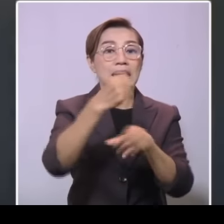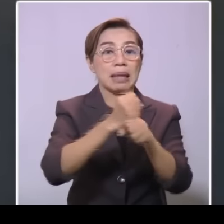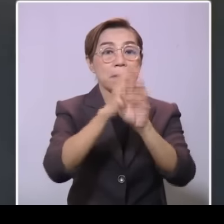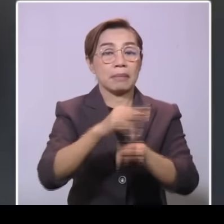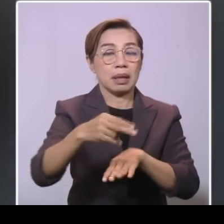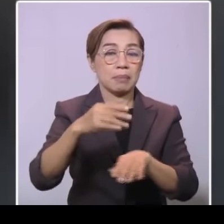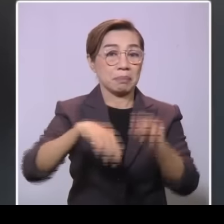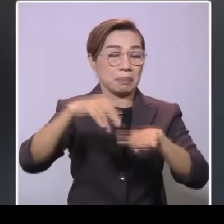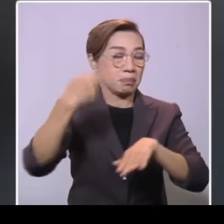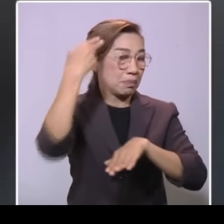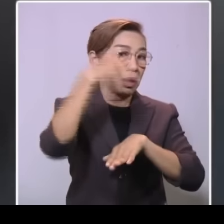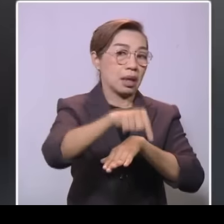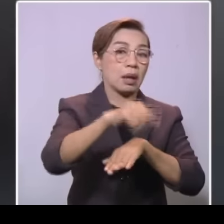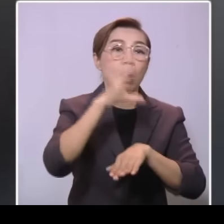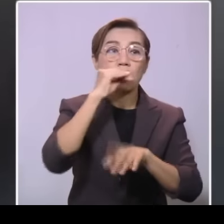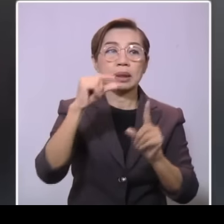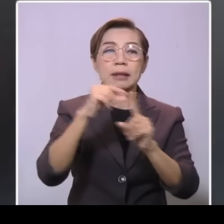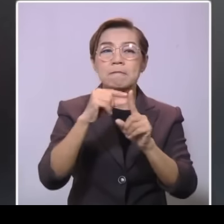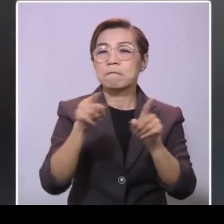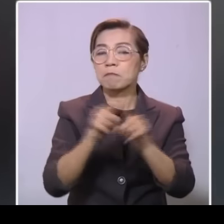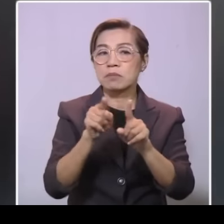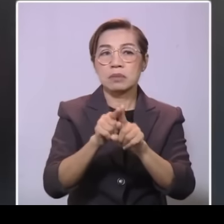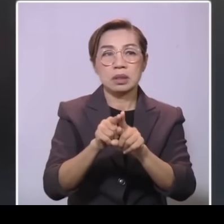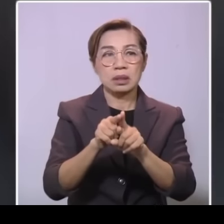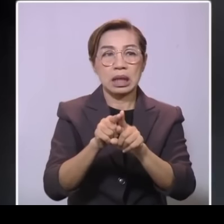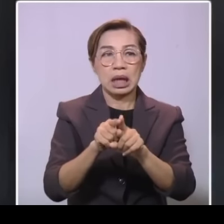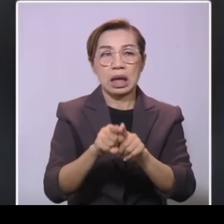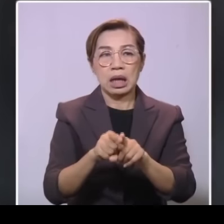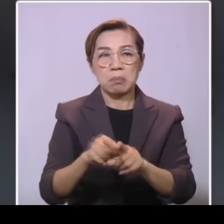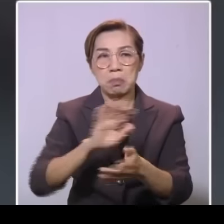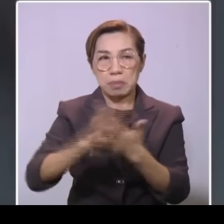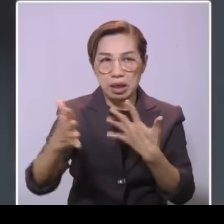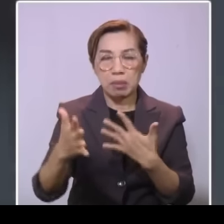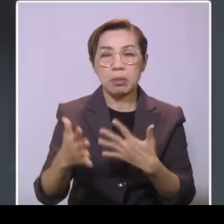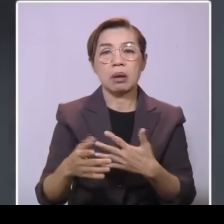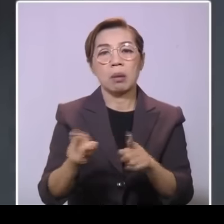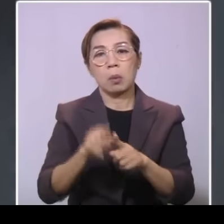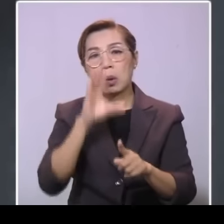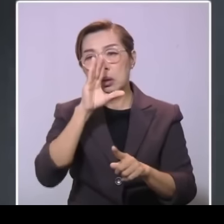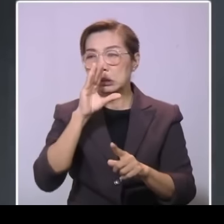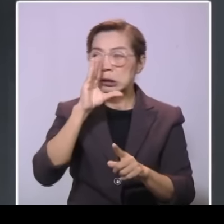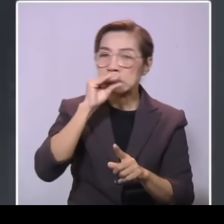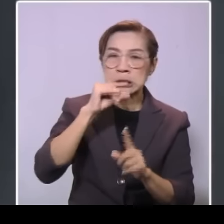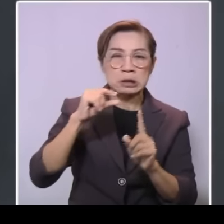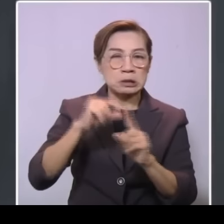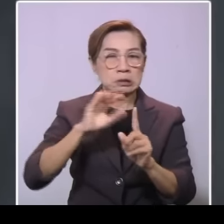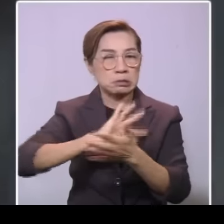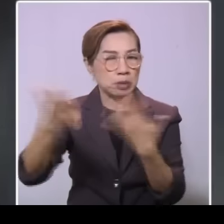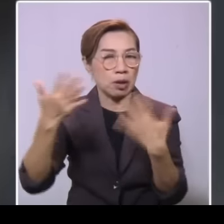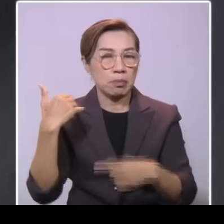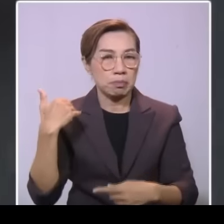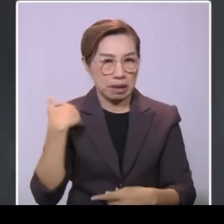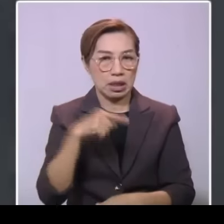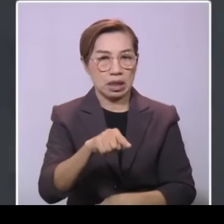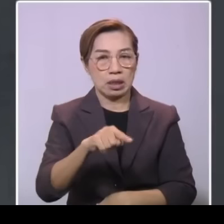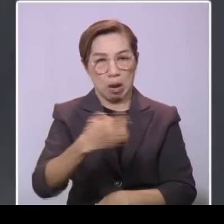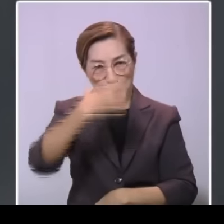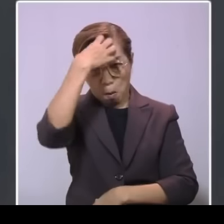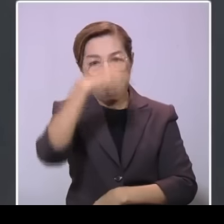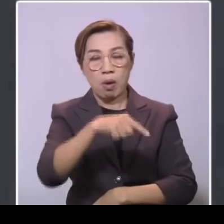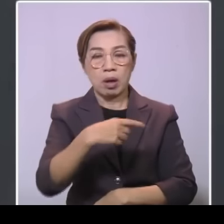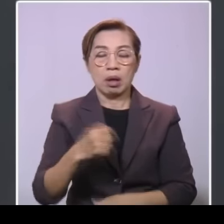ร้อมกับคำพูดแบบว่าหยาบคายมากมาทั้งสวนนะคะถ้อยคำไม่สุภาพนะคะด้วยความโมโหค